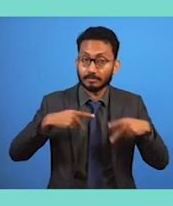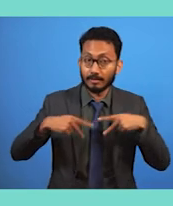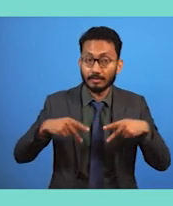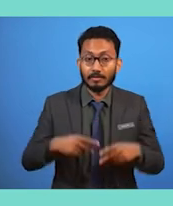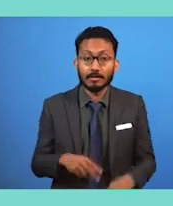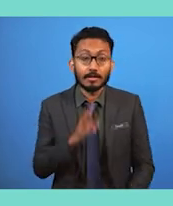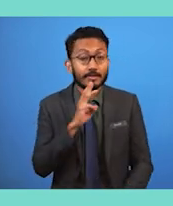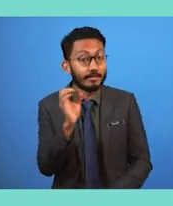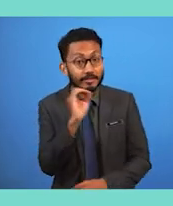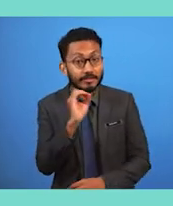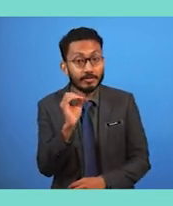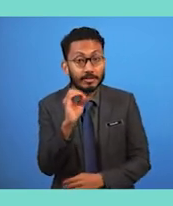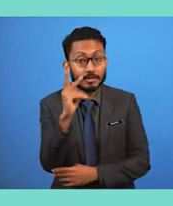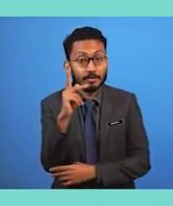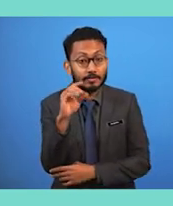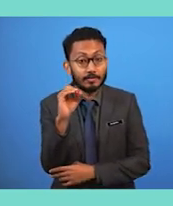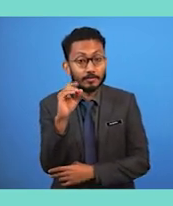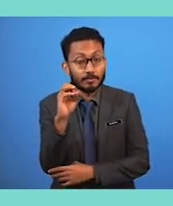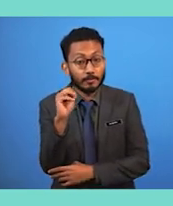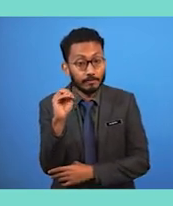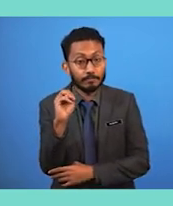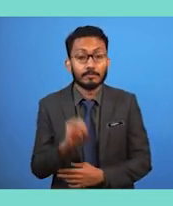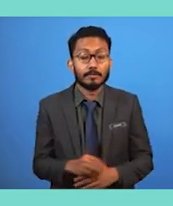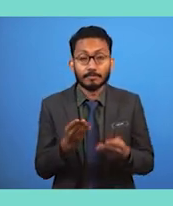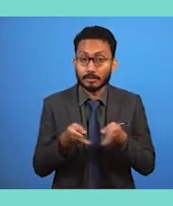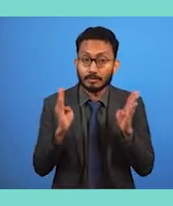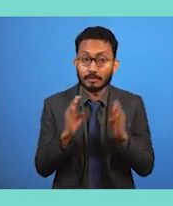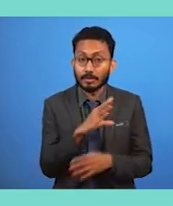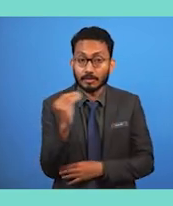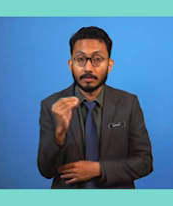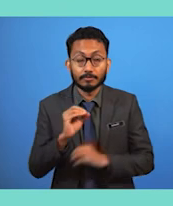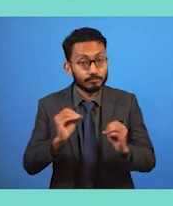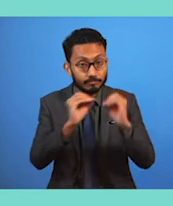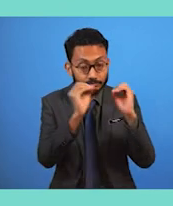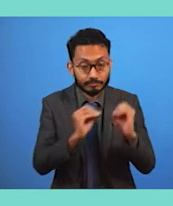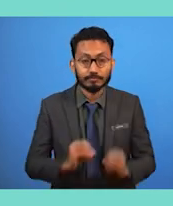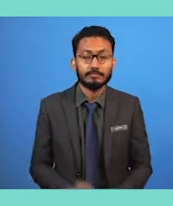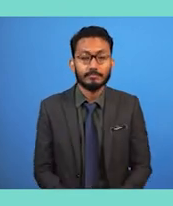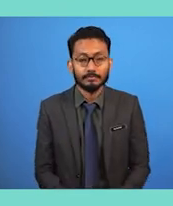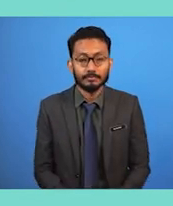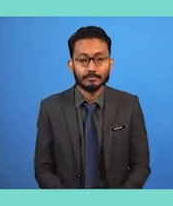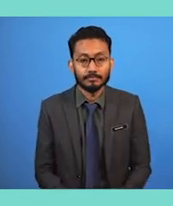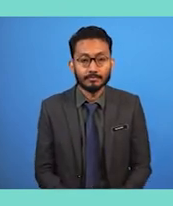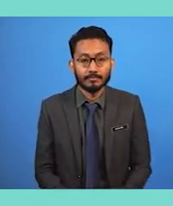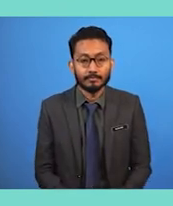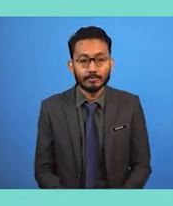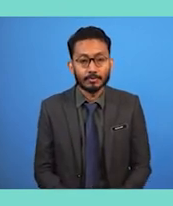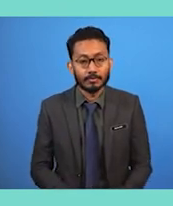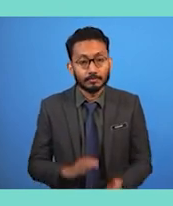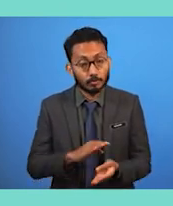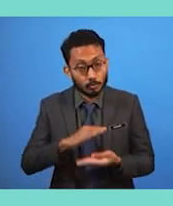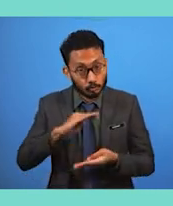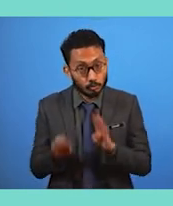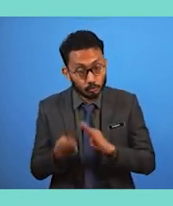klorin, bekas dan oksigen. Kaedah pembungkusan secara hidup dapat dilihat secara ringkas di